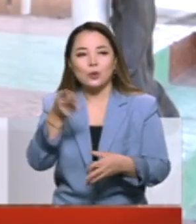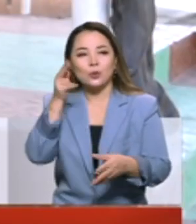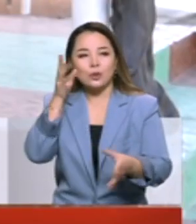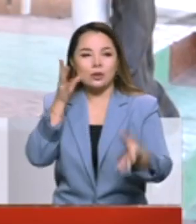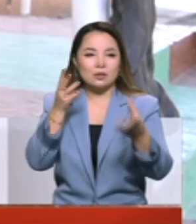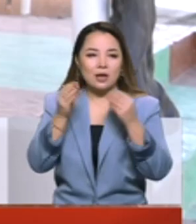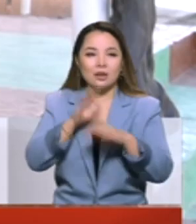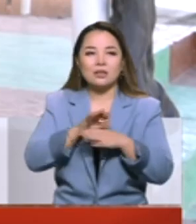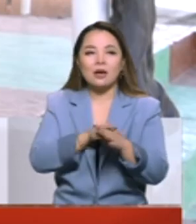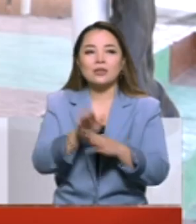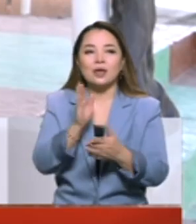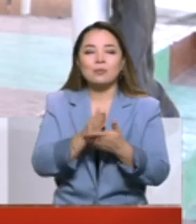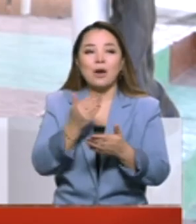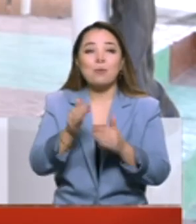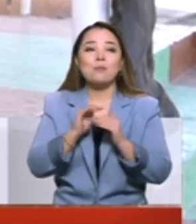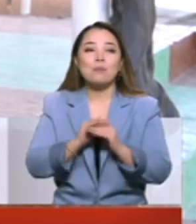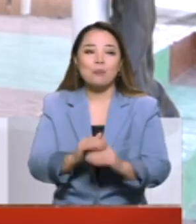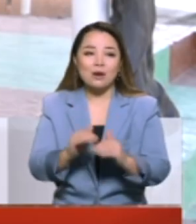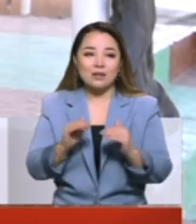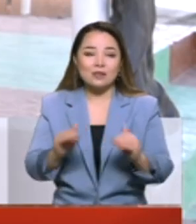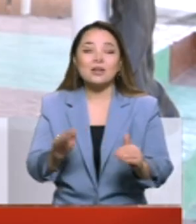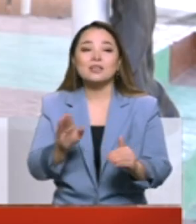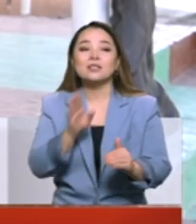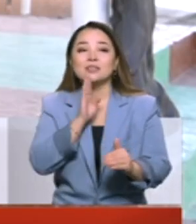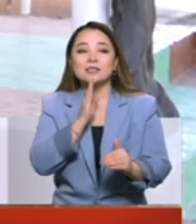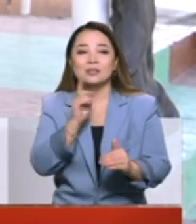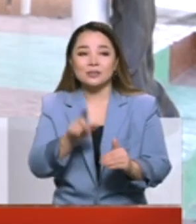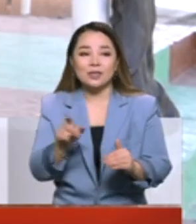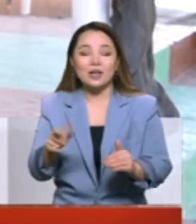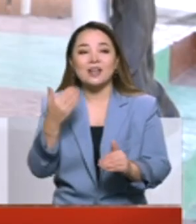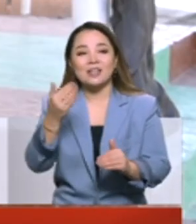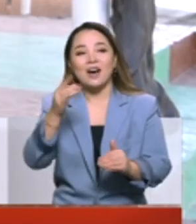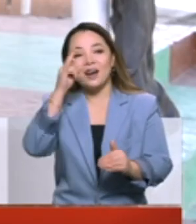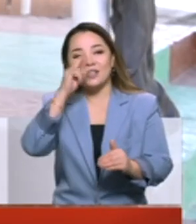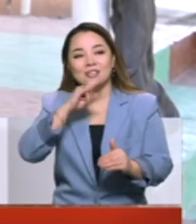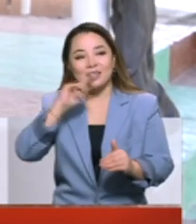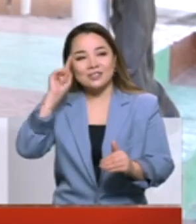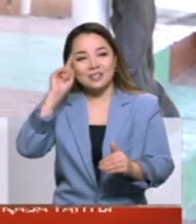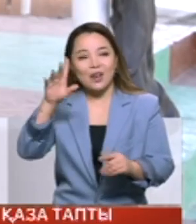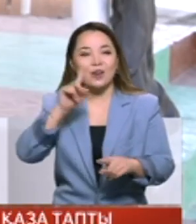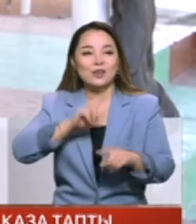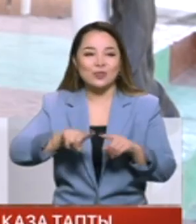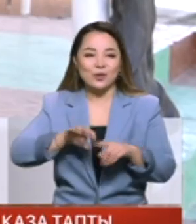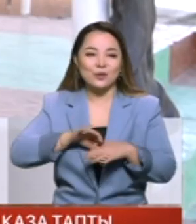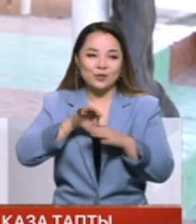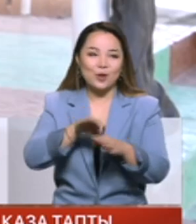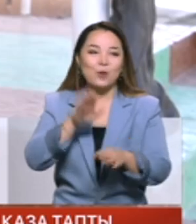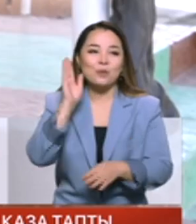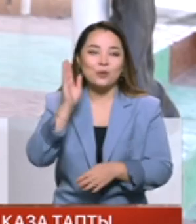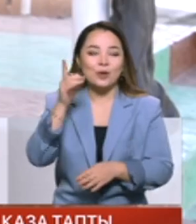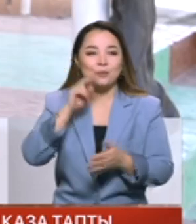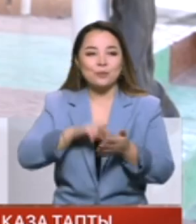Мен келешекте бұл жігітті қыздарды сіздерге Қазақстанға біраз фестивальдерге апаратын ойым бар.